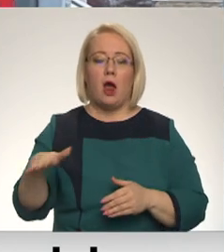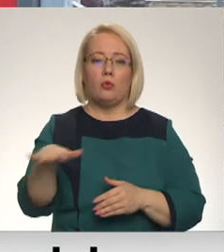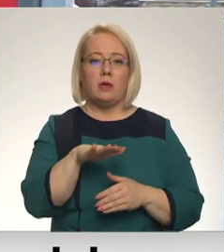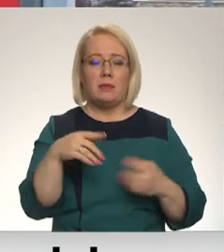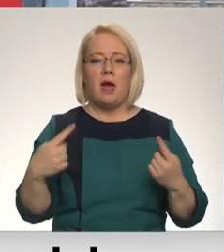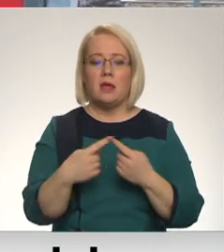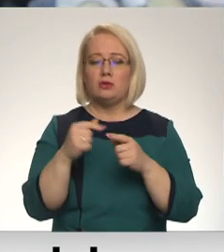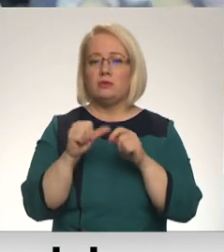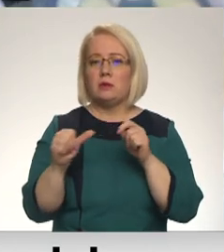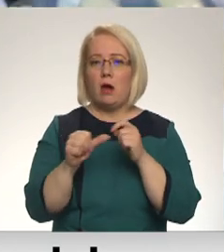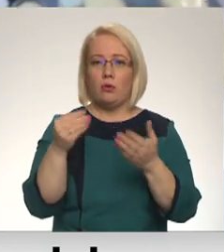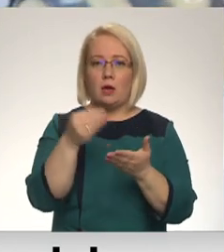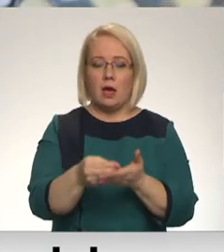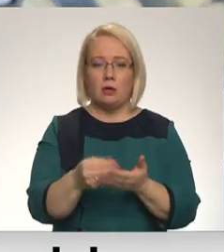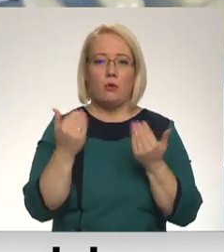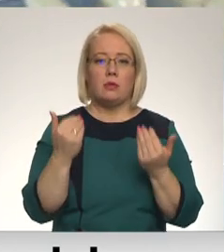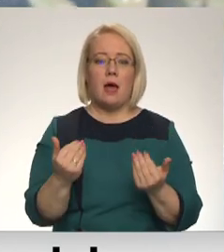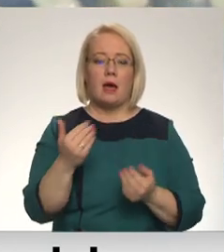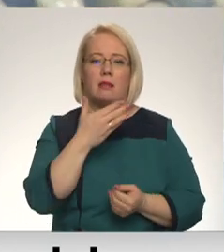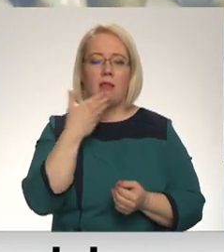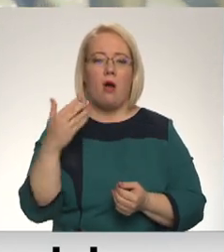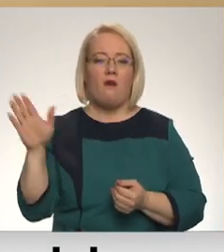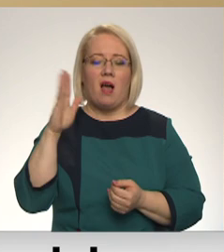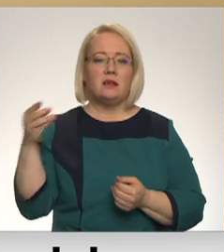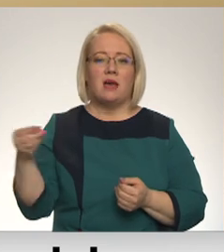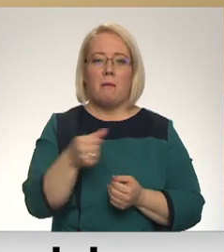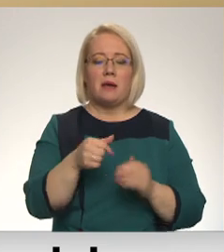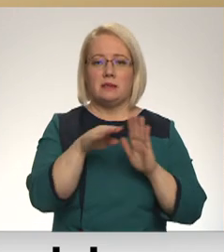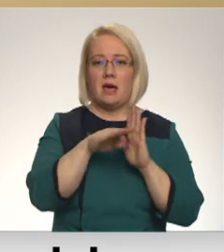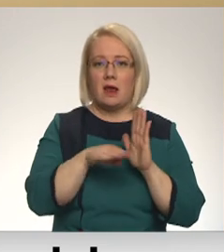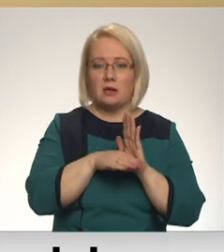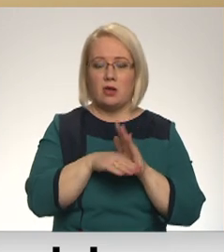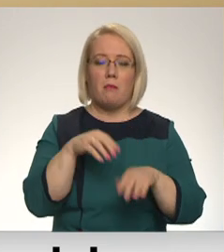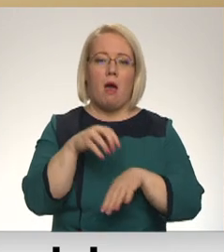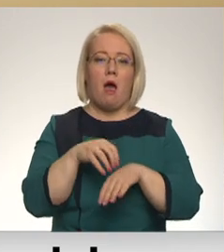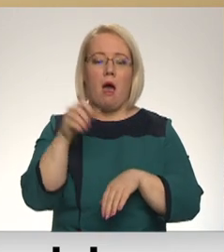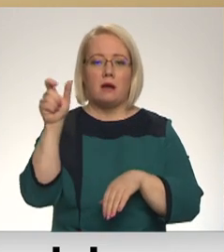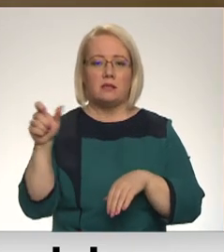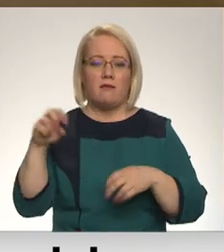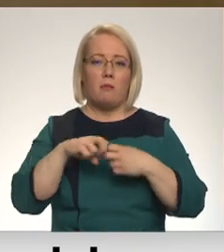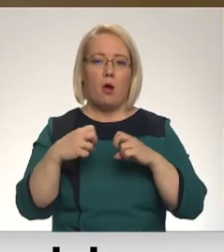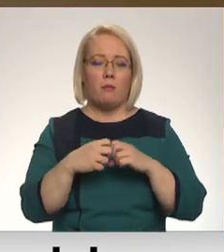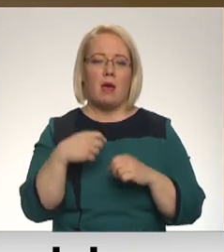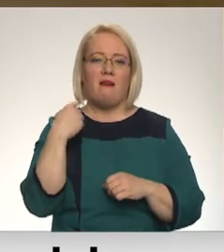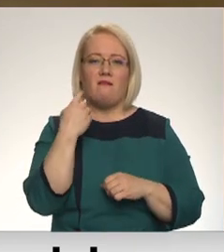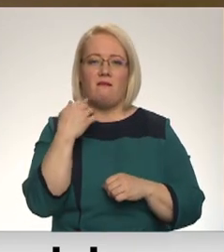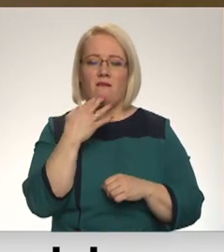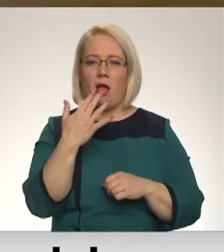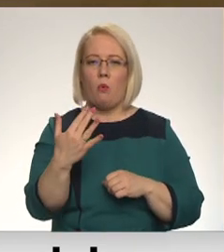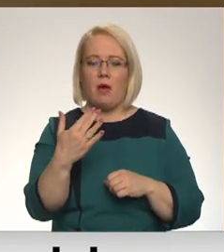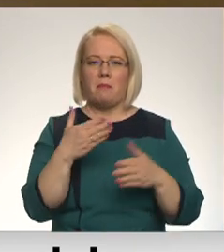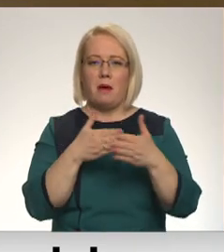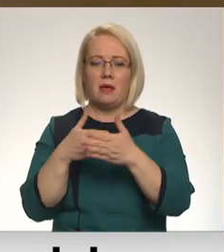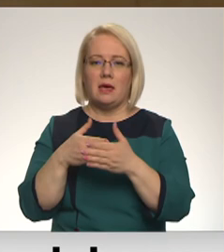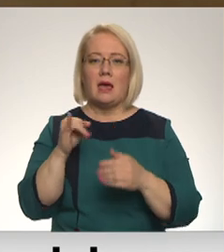uz medikamentu iegādi, ka šobrīd nav valsts apmaksājumu sarakstā. Mediķiem izaicinājums gan varētu būt arī valodas bariera, ja cilvēks nerunās